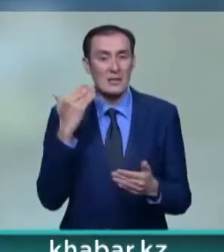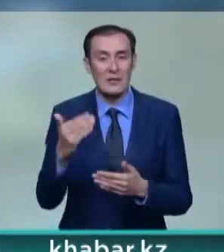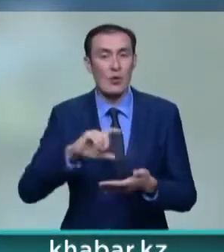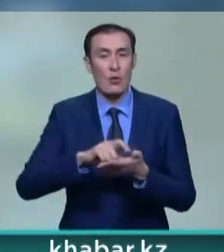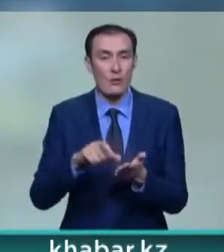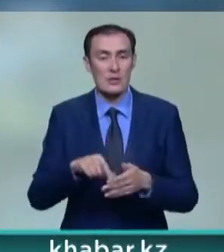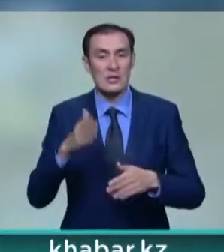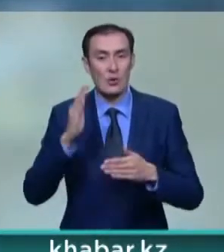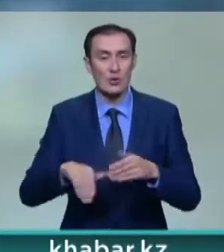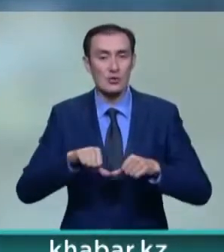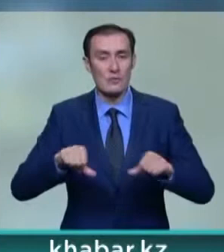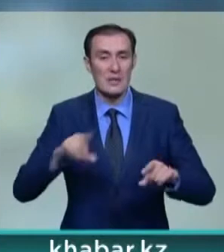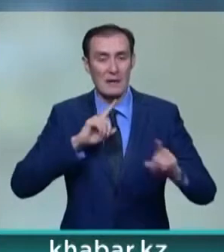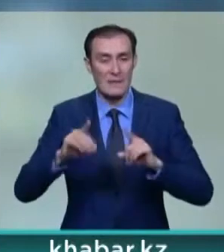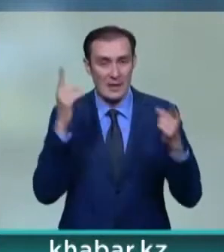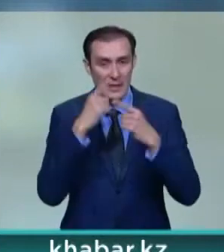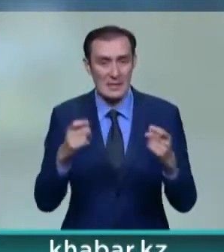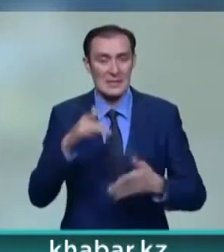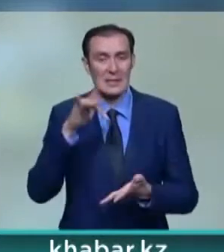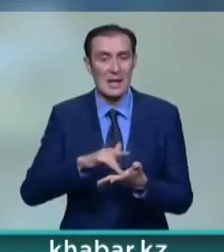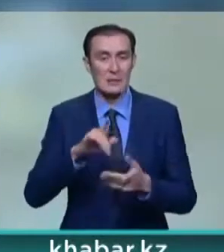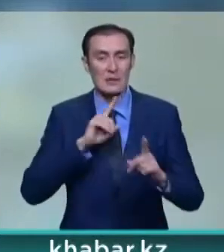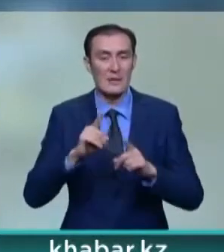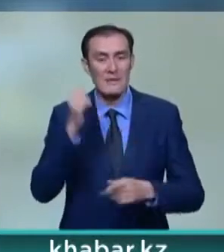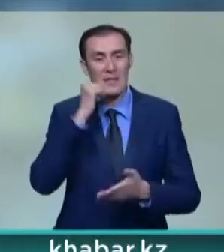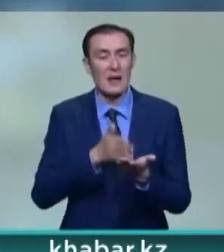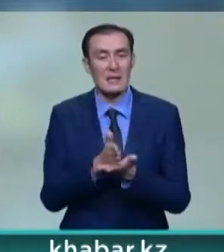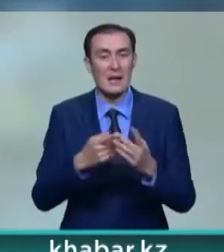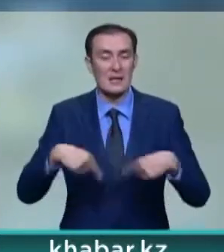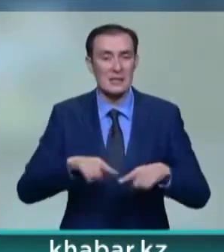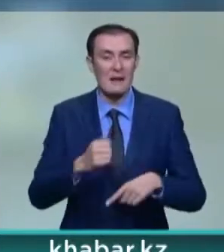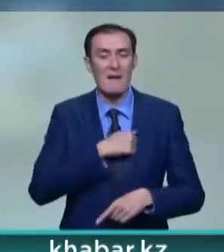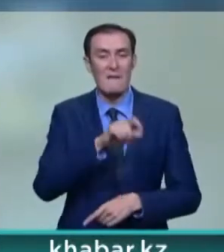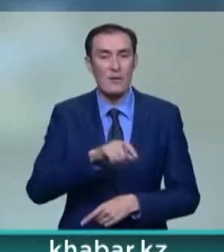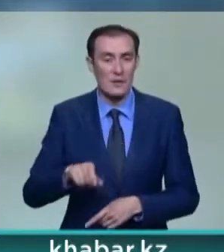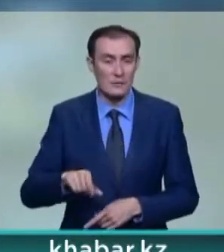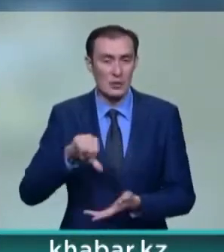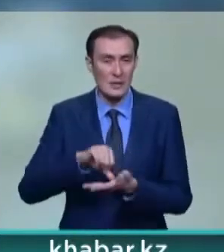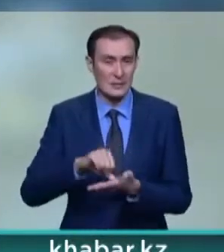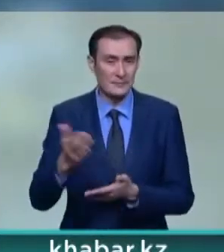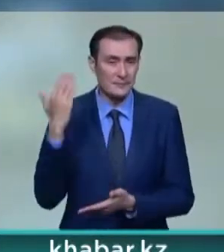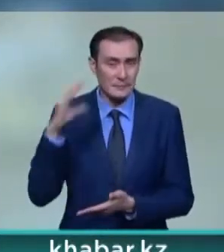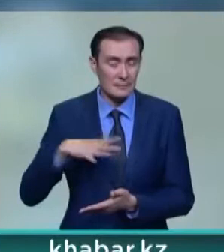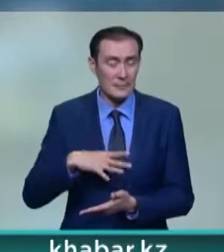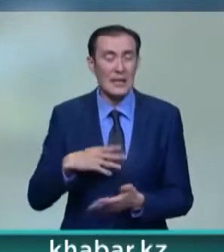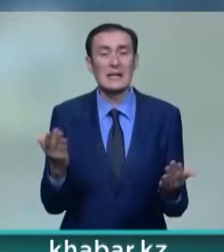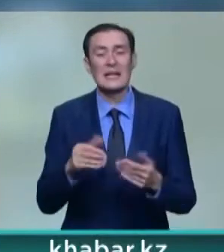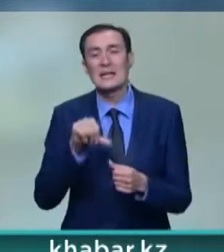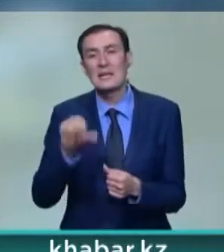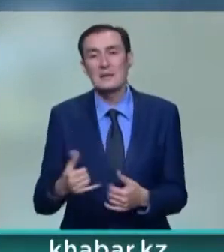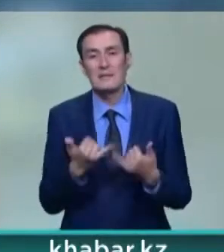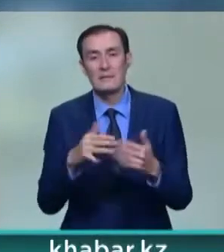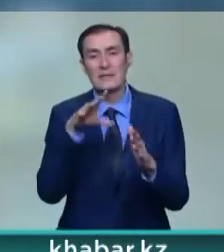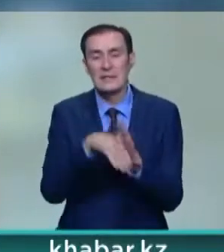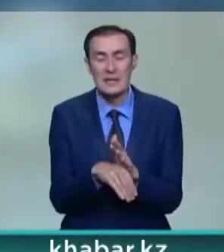офисе закончилась совместная конференция с Центральным советом ветеранских организаций воинов-интернационалистов. Какие именно хотят